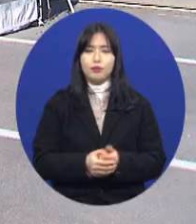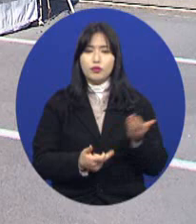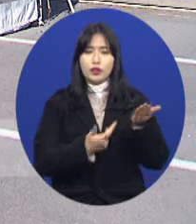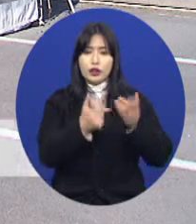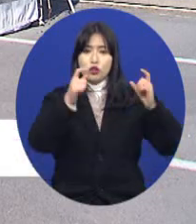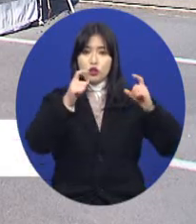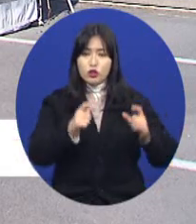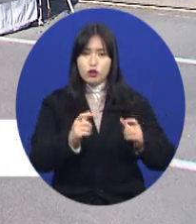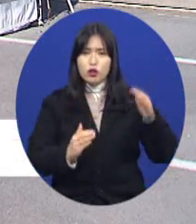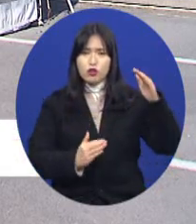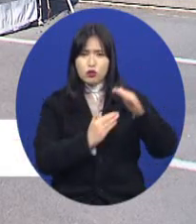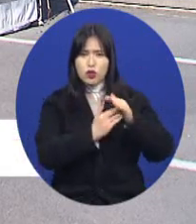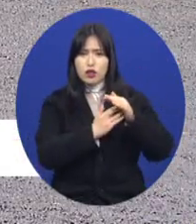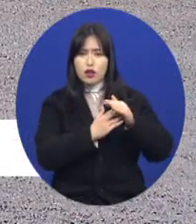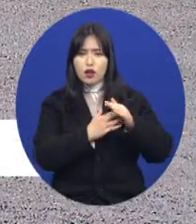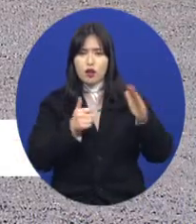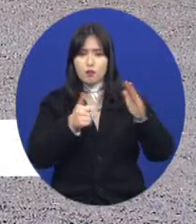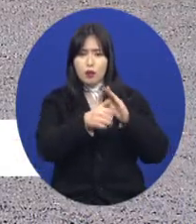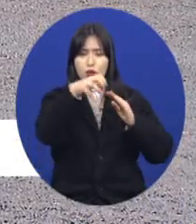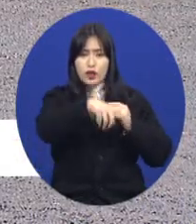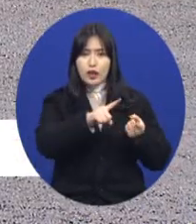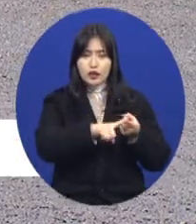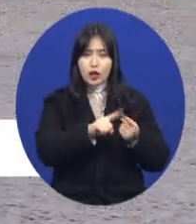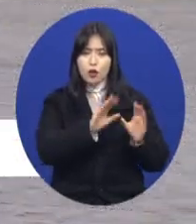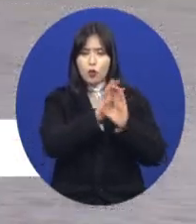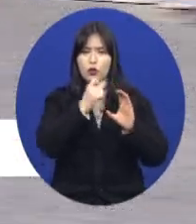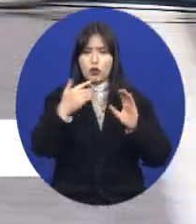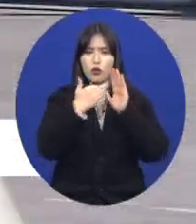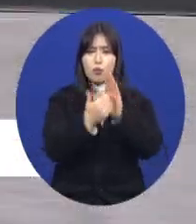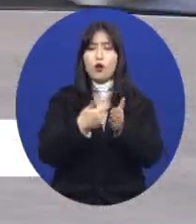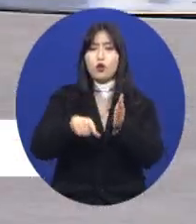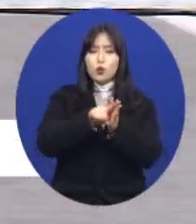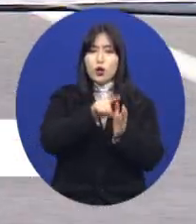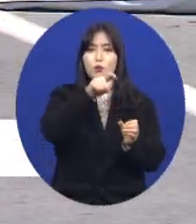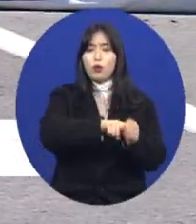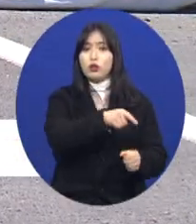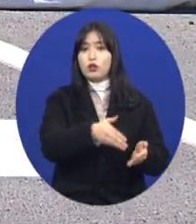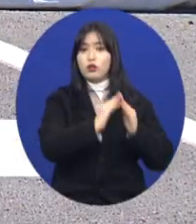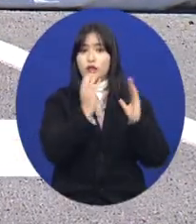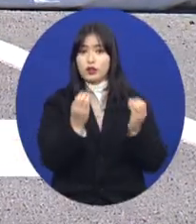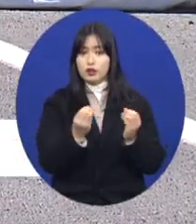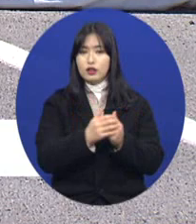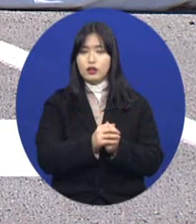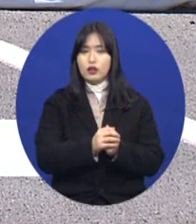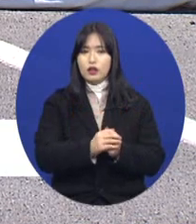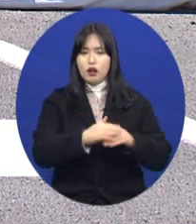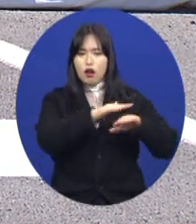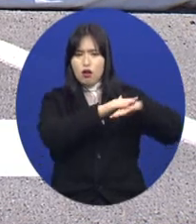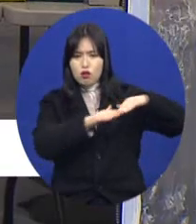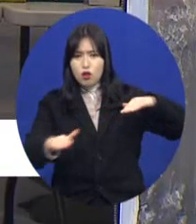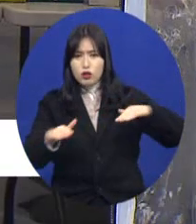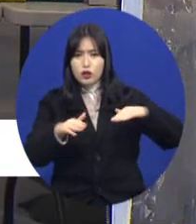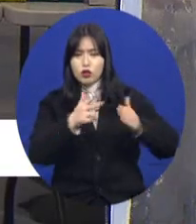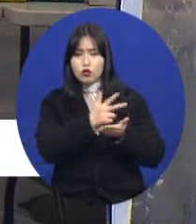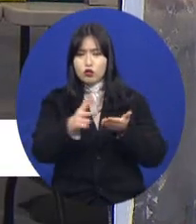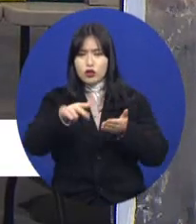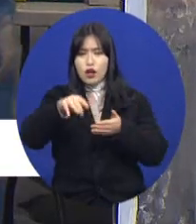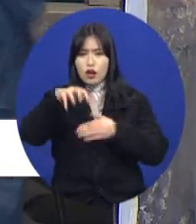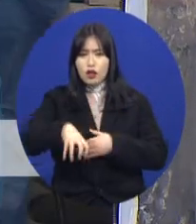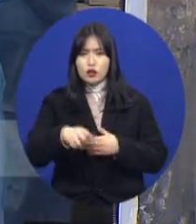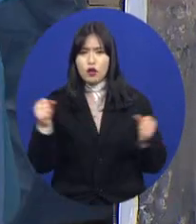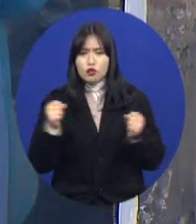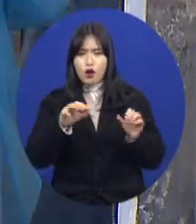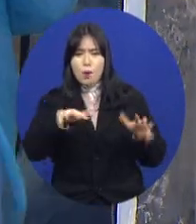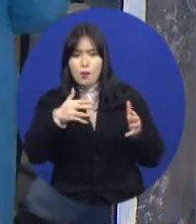제주 지역 최대 관문에서 코로나 일고 방어를 위해 설치된 곳입니다 경사진 주 찾아 바닥에서 찬 바람을